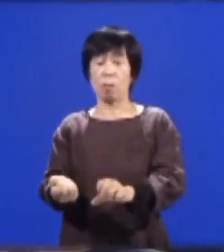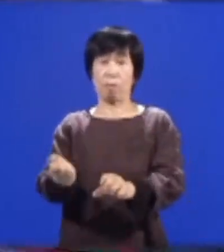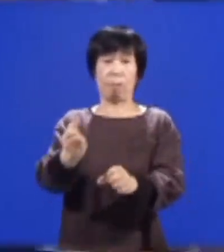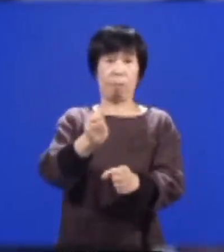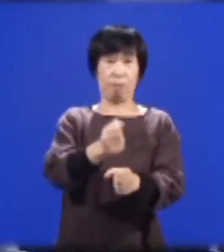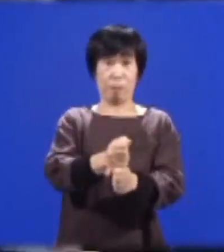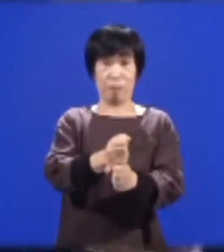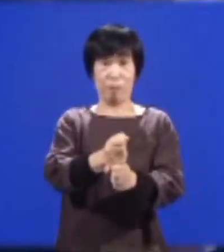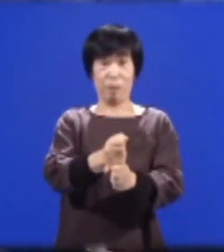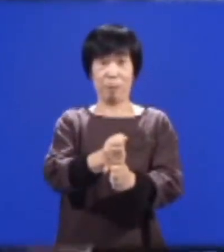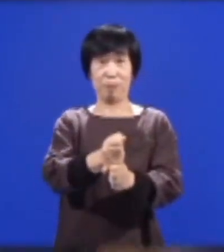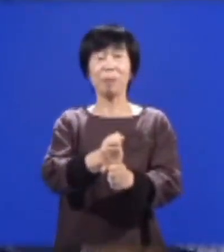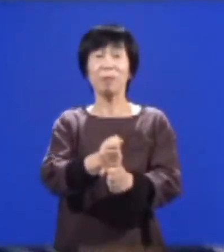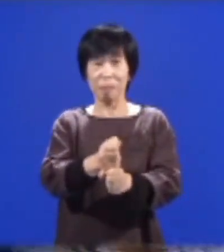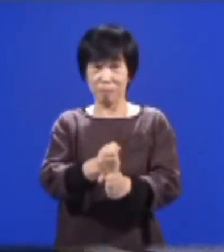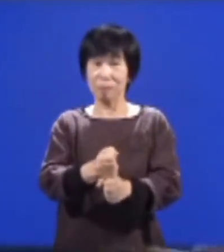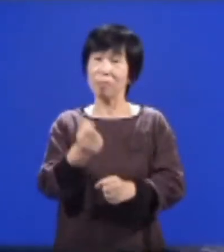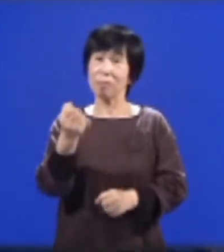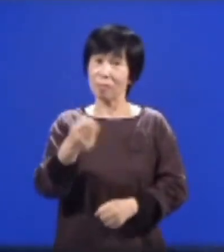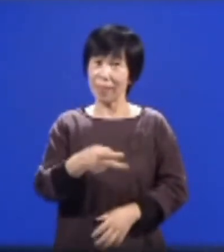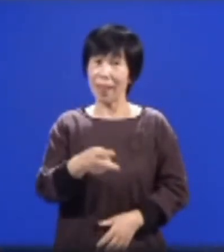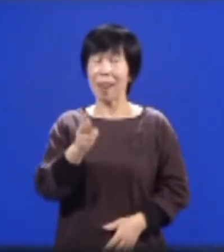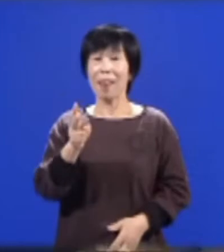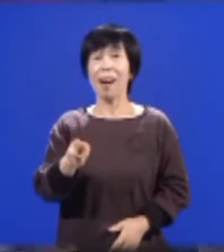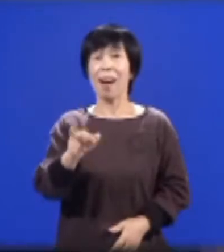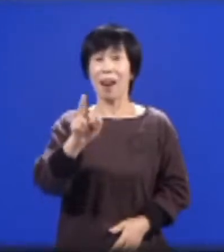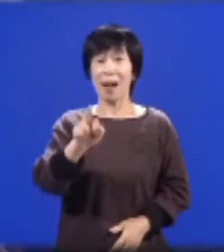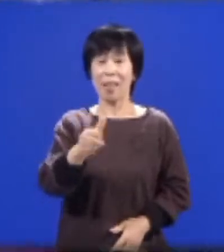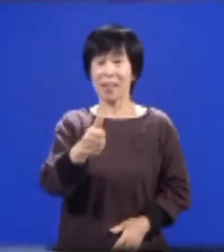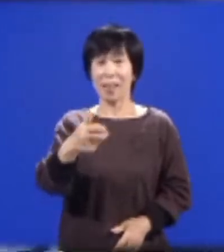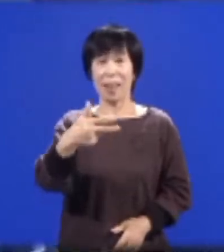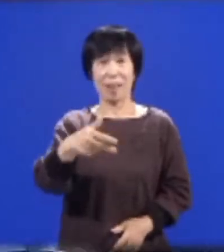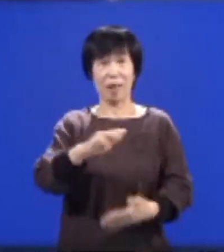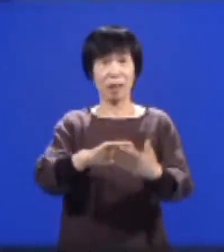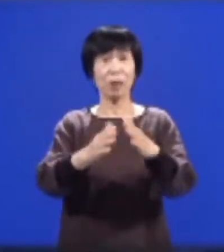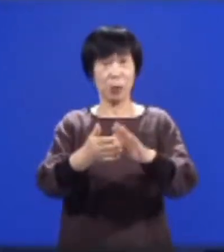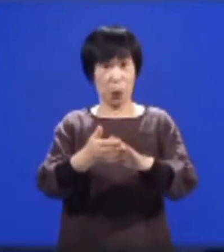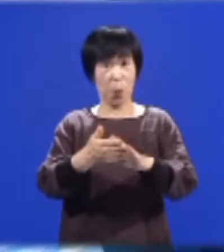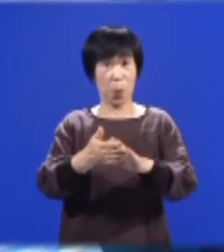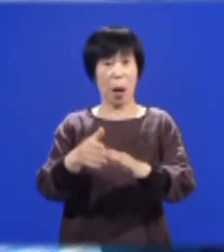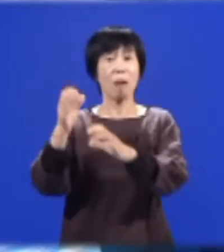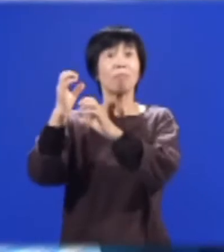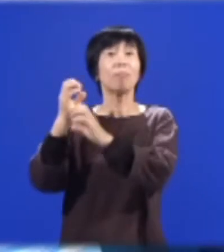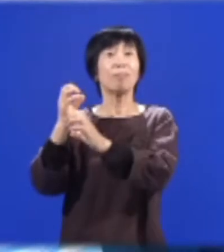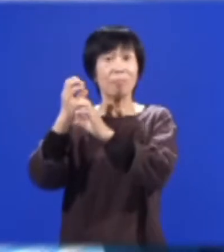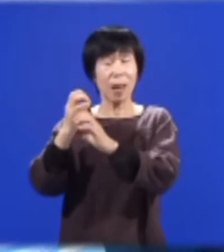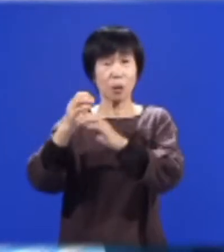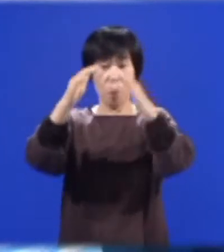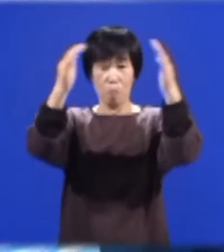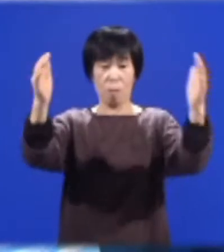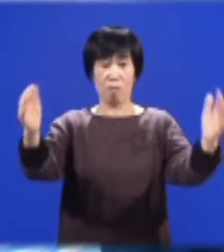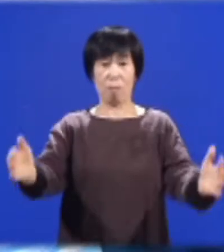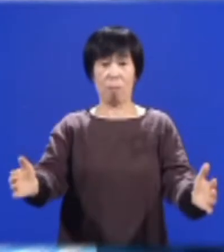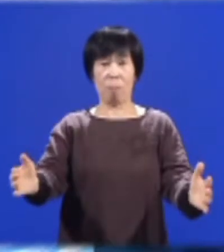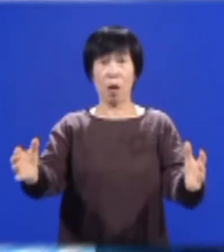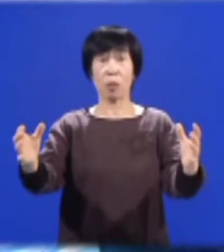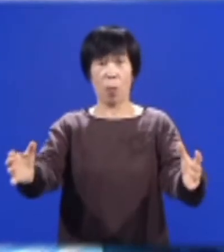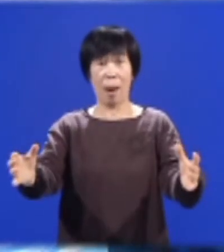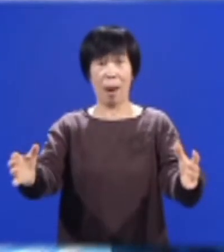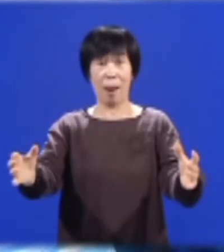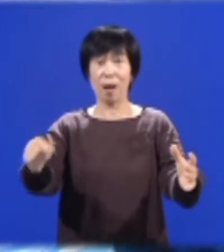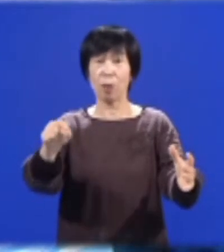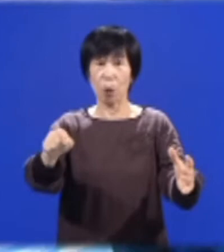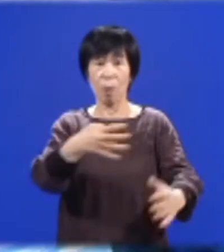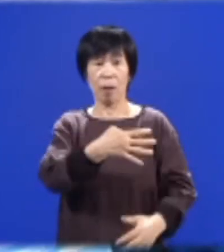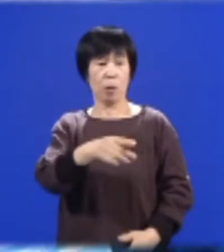し、で今長谷田市長っていう古いね昔の地域もねお祭りでちゃんと大きな神輿が、